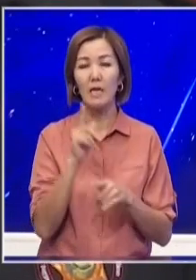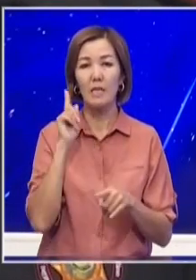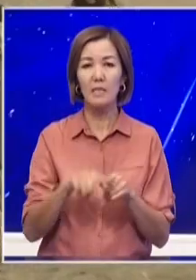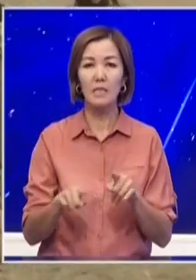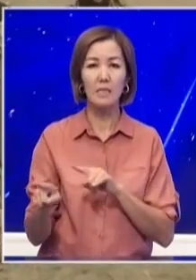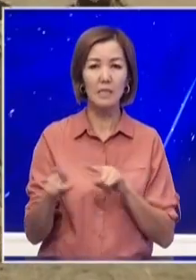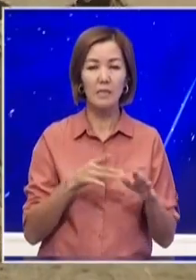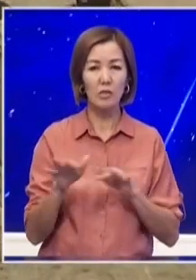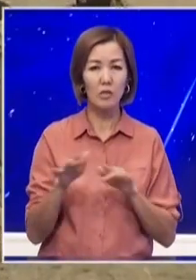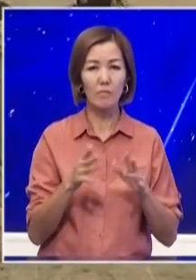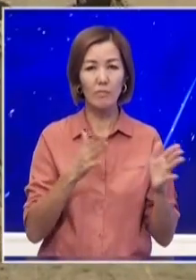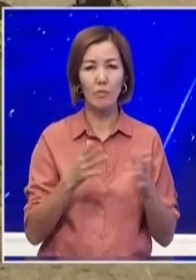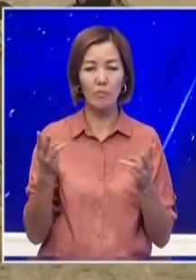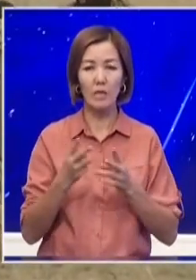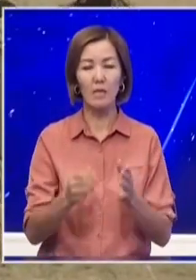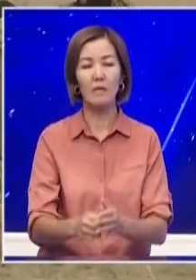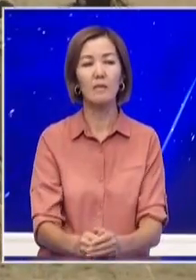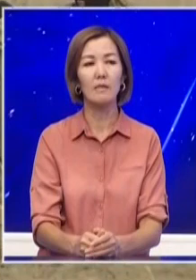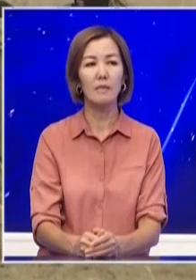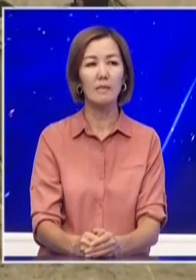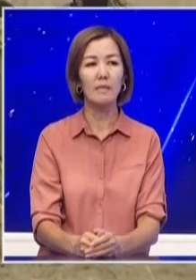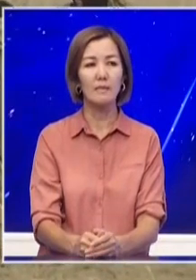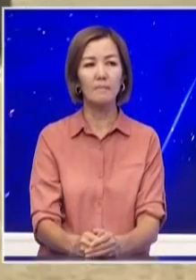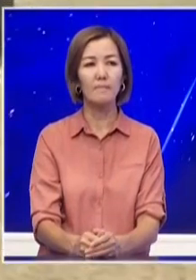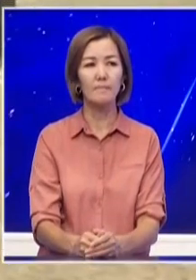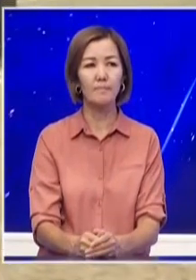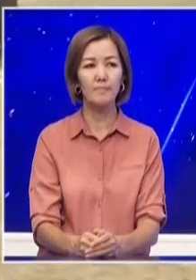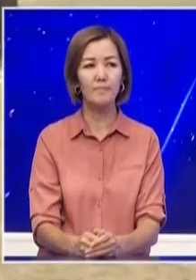болуы тиіс дейді өз борышын өтеушілер.